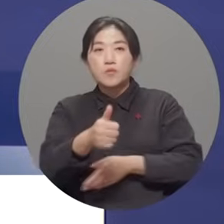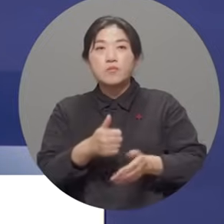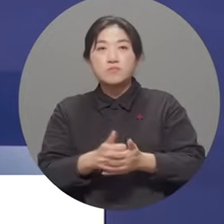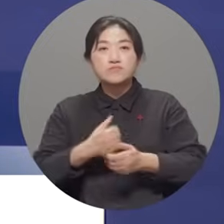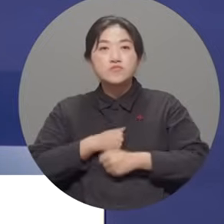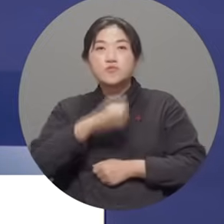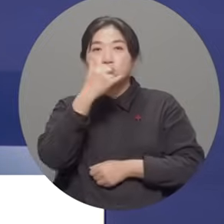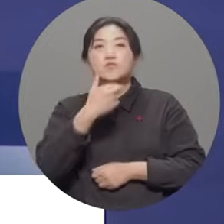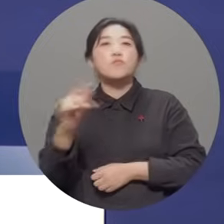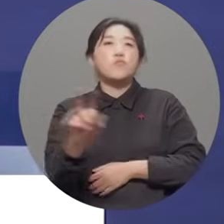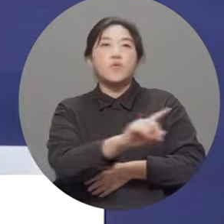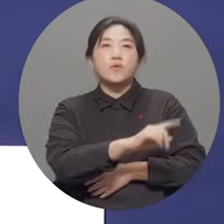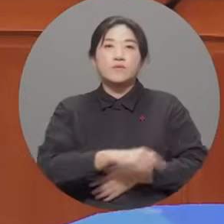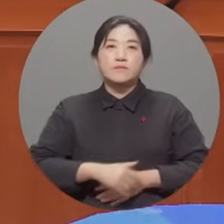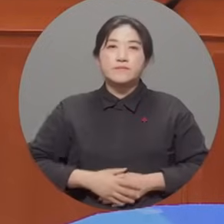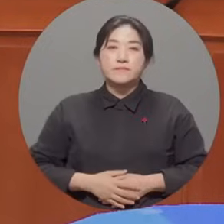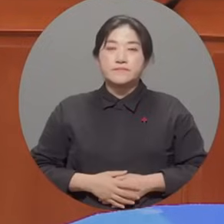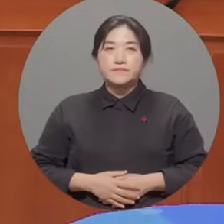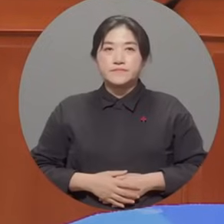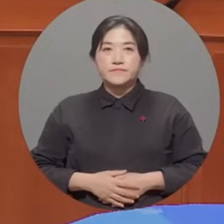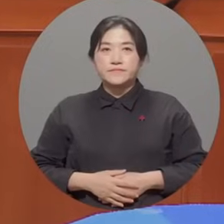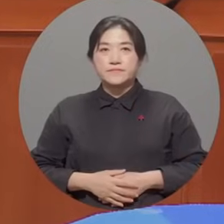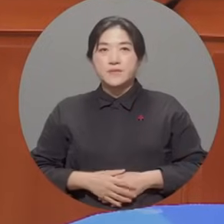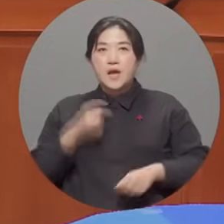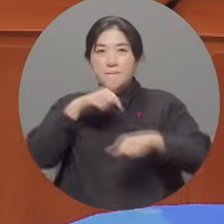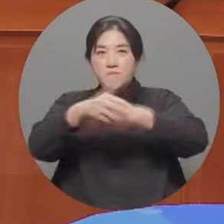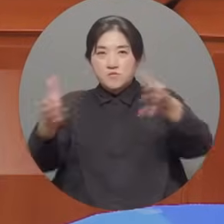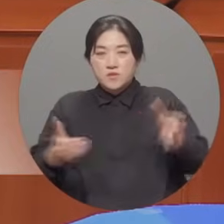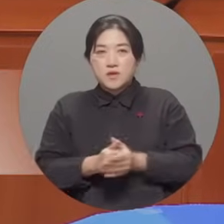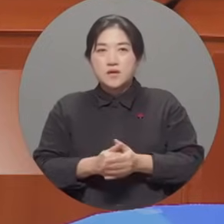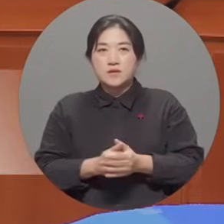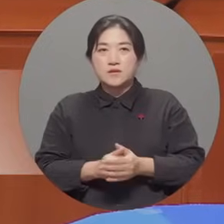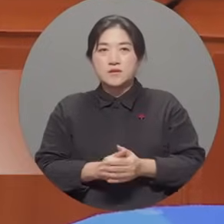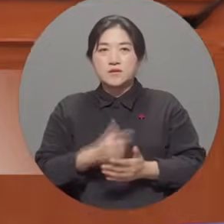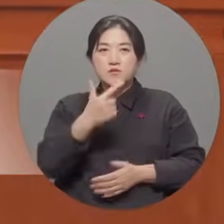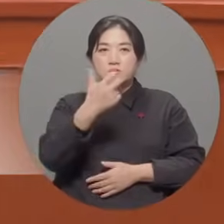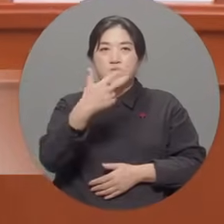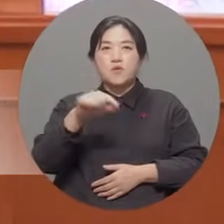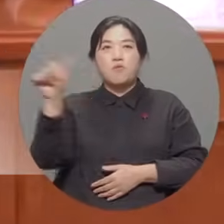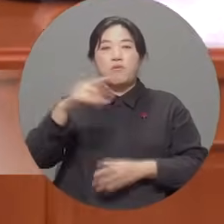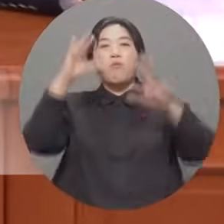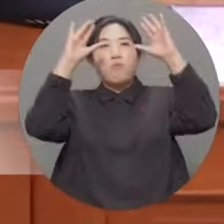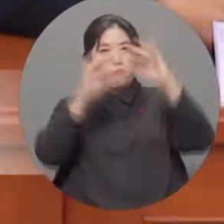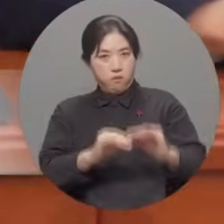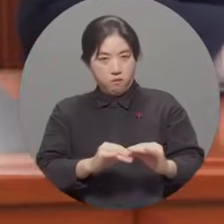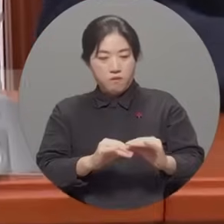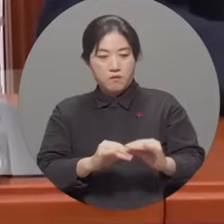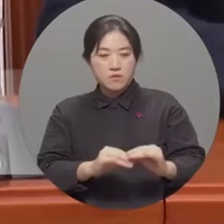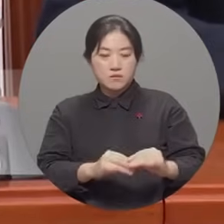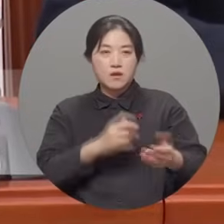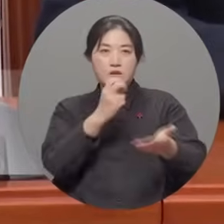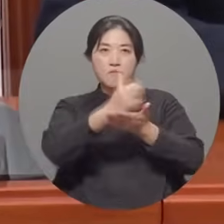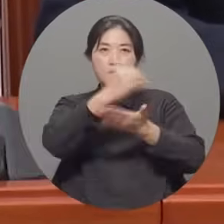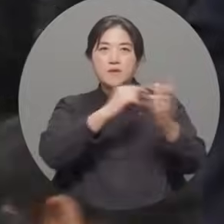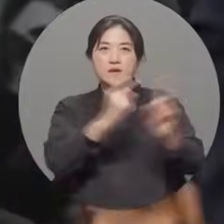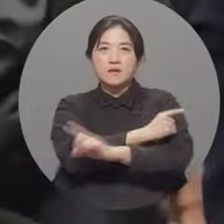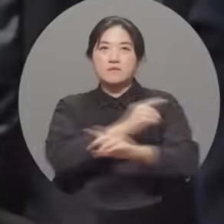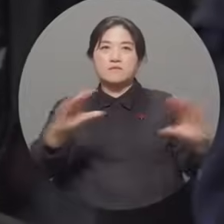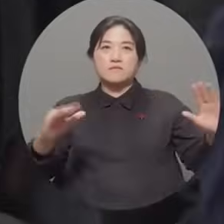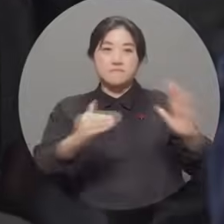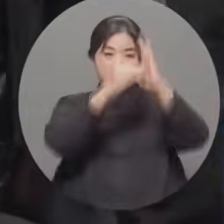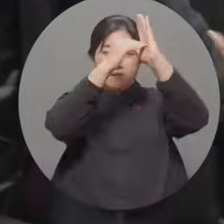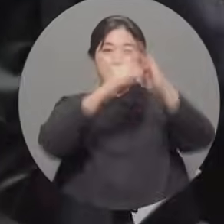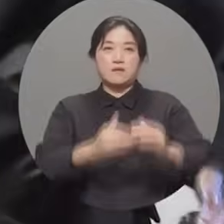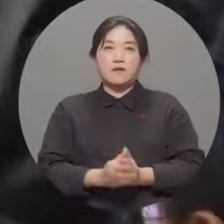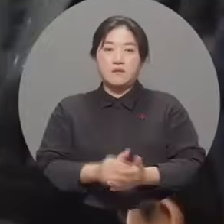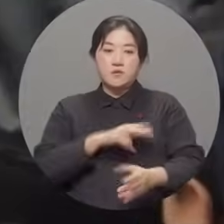당대표부터 그렇게 하셨습니까? 민주당은 67.5%의 찬성으로 당원 개정안을 가결했습니다.